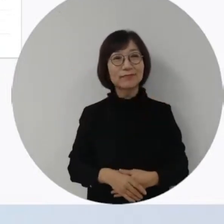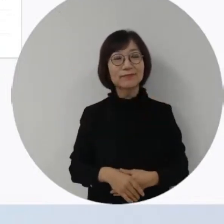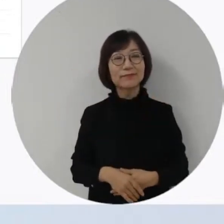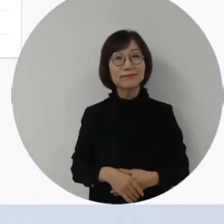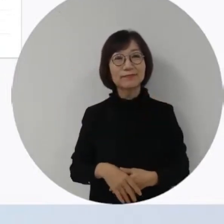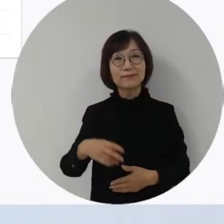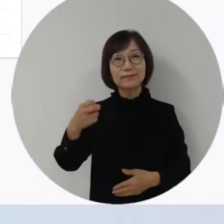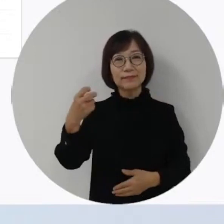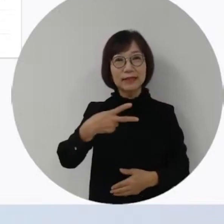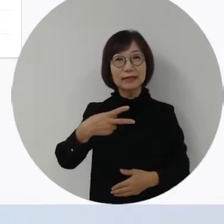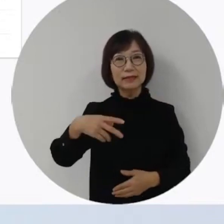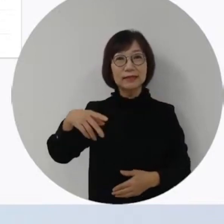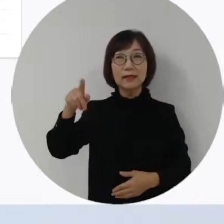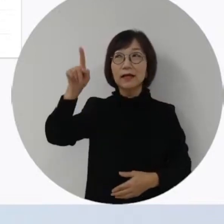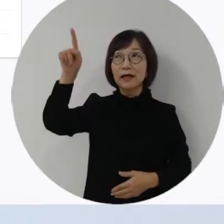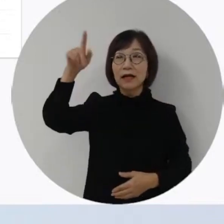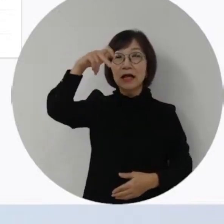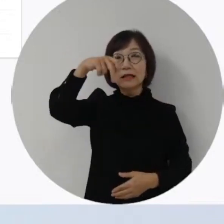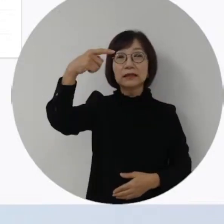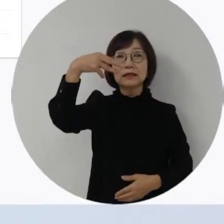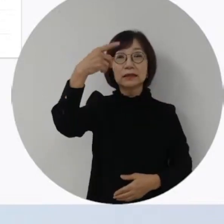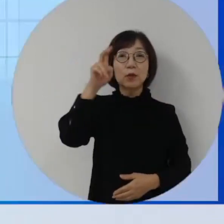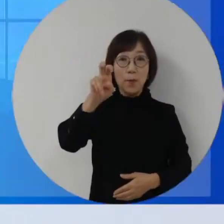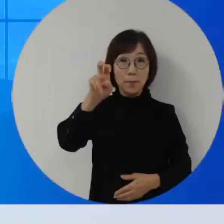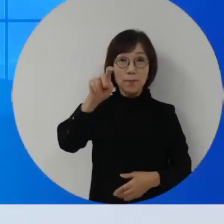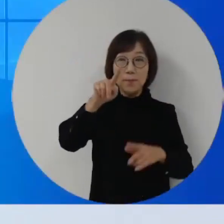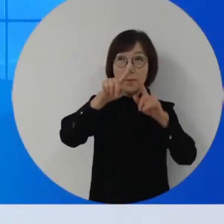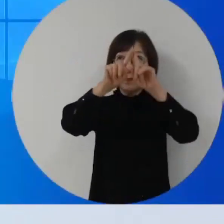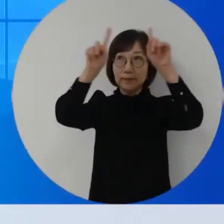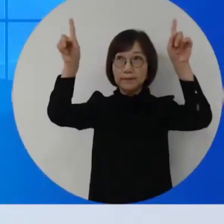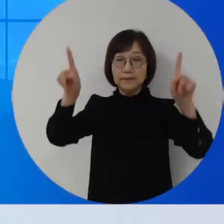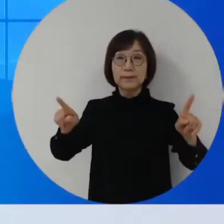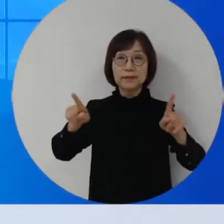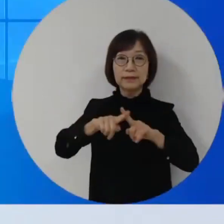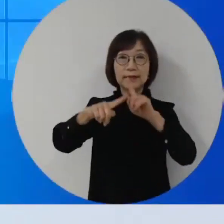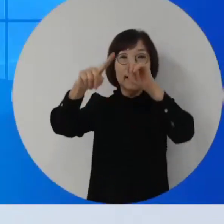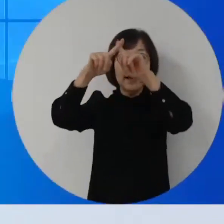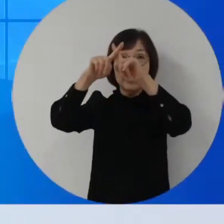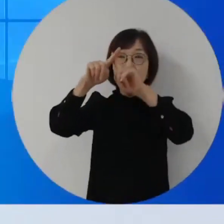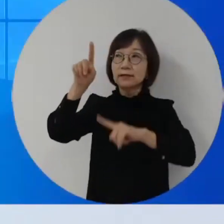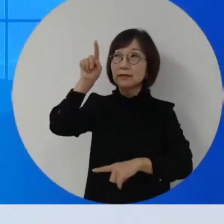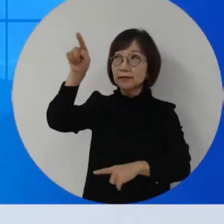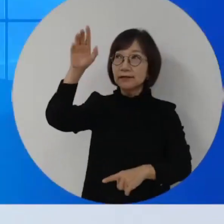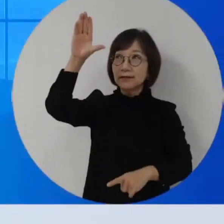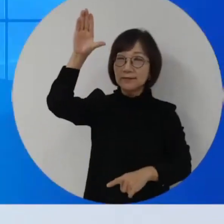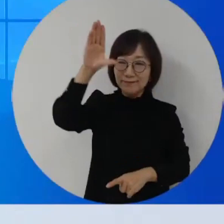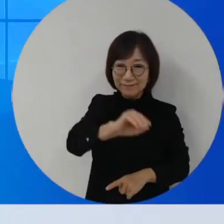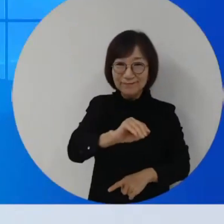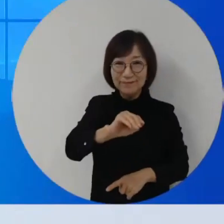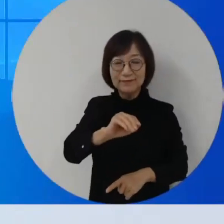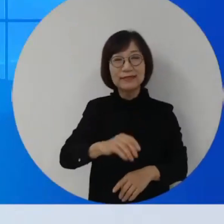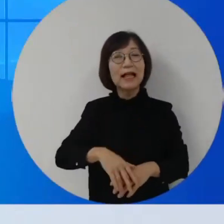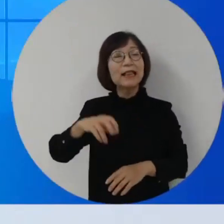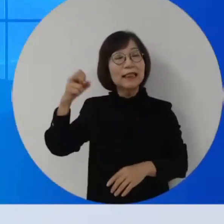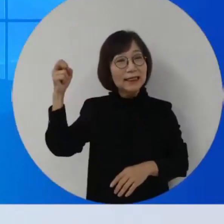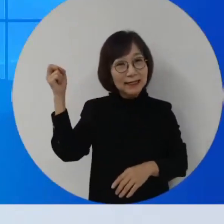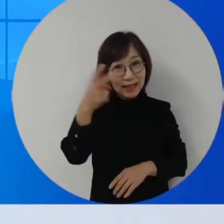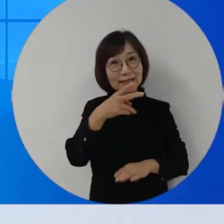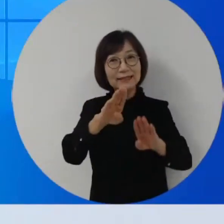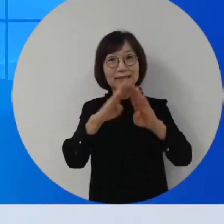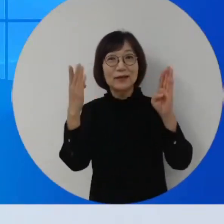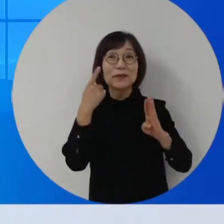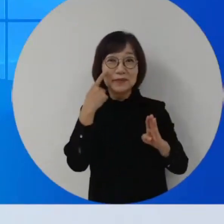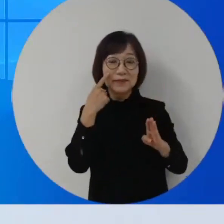다시 크롬 창을 X 닫기 버튼 눌러서 닫고 크롬을 다시 실행해 보도록 합니다.